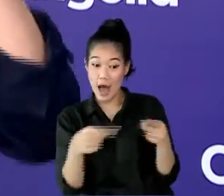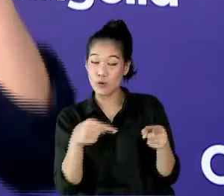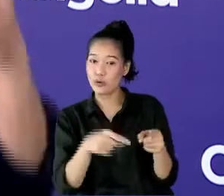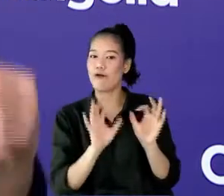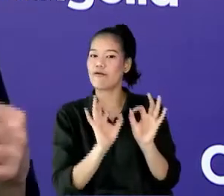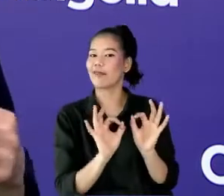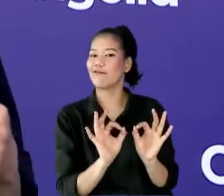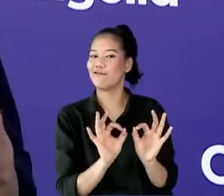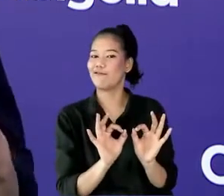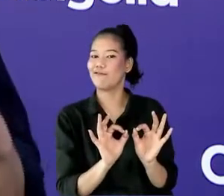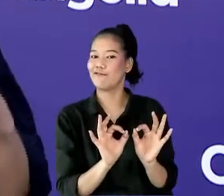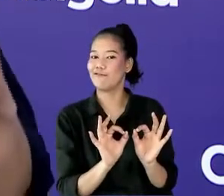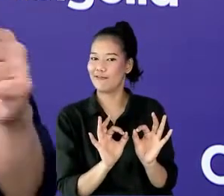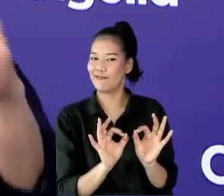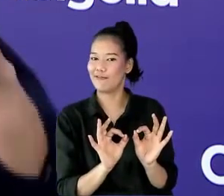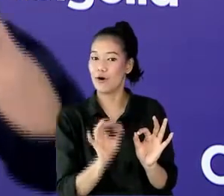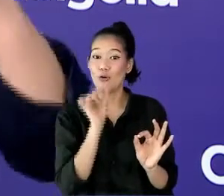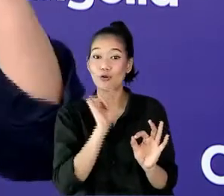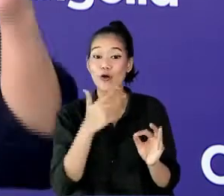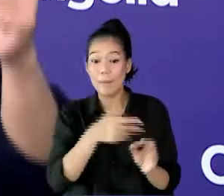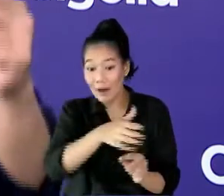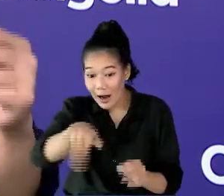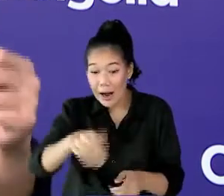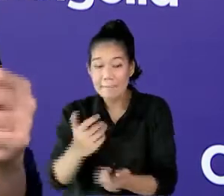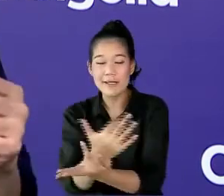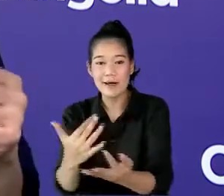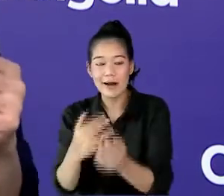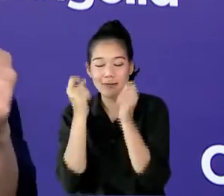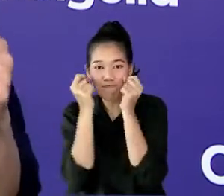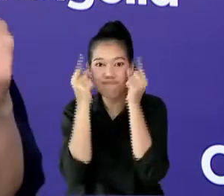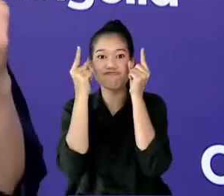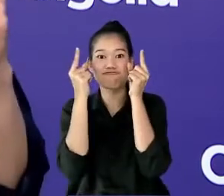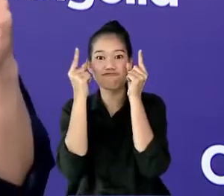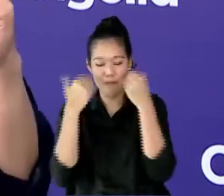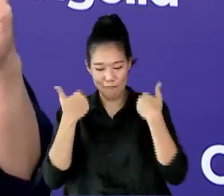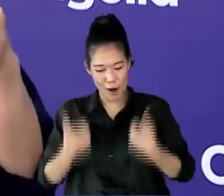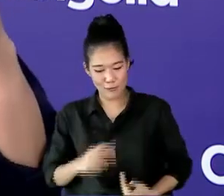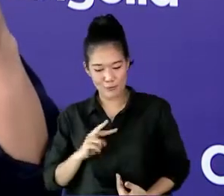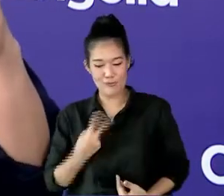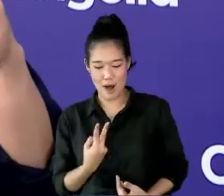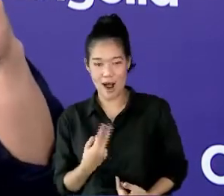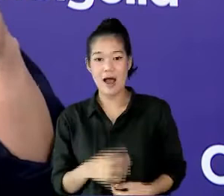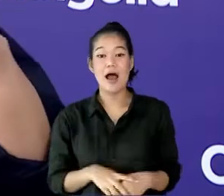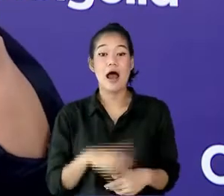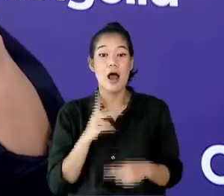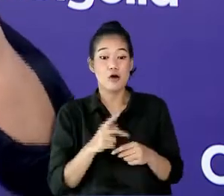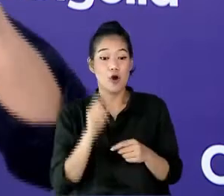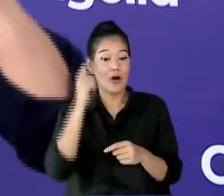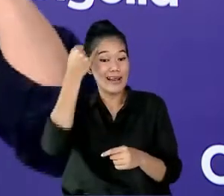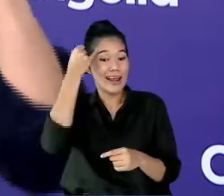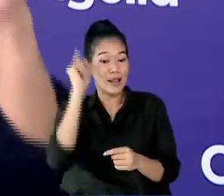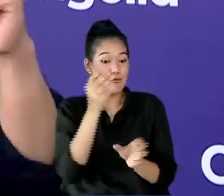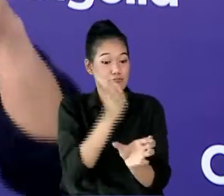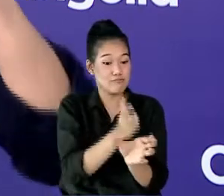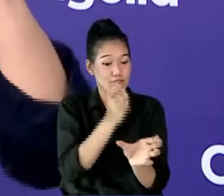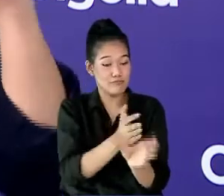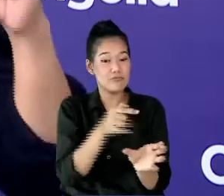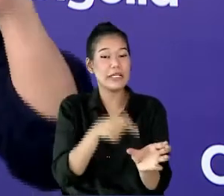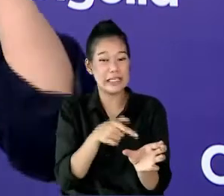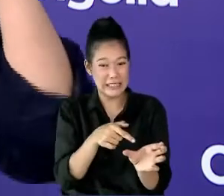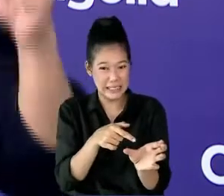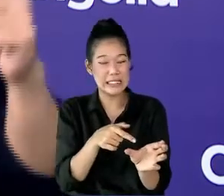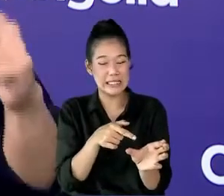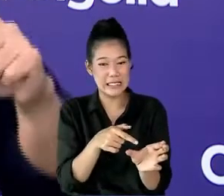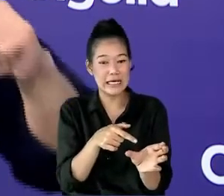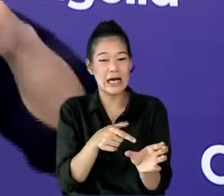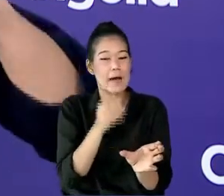itu cukup efektif ya untuk merubah perilaku masyarakat. Jadi kalau di dalam psikologi itu kan ada istilah repetition is the